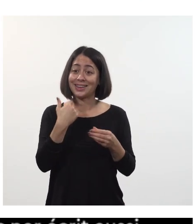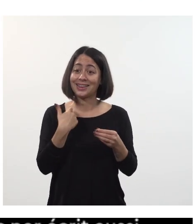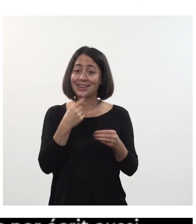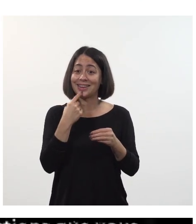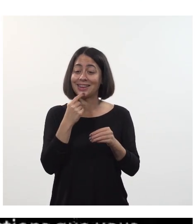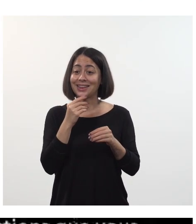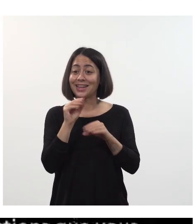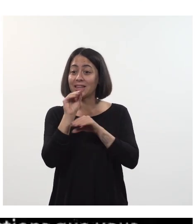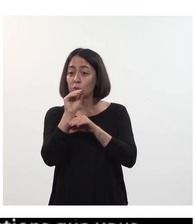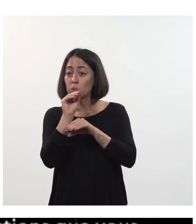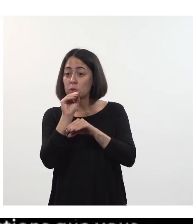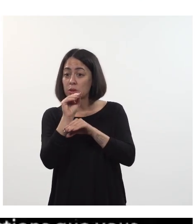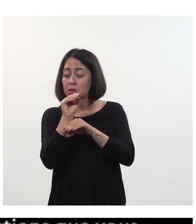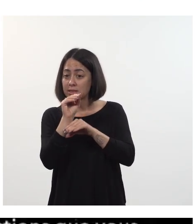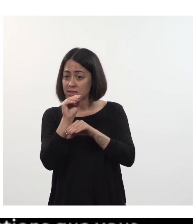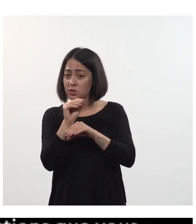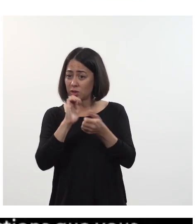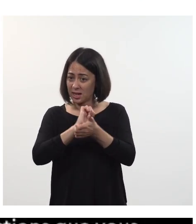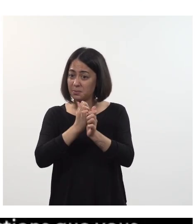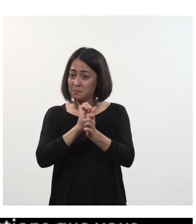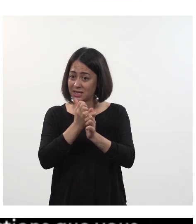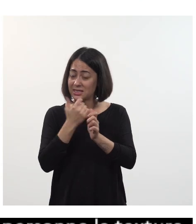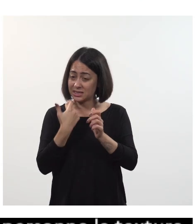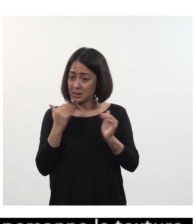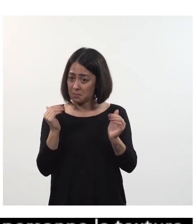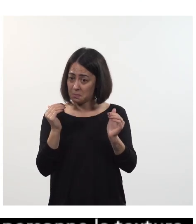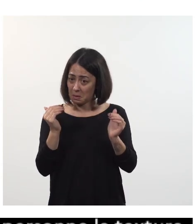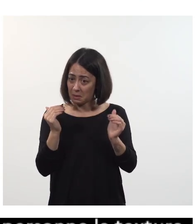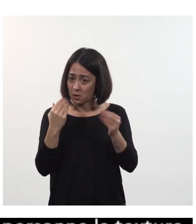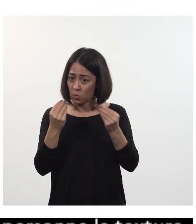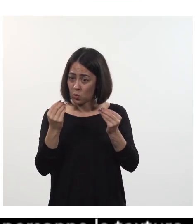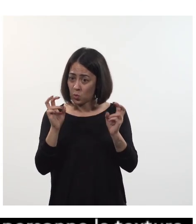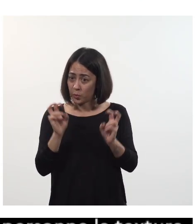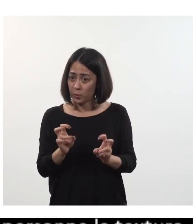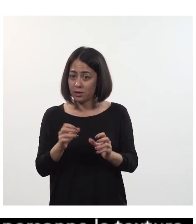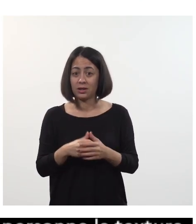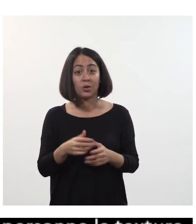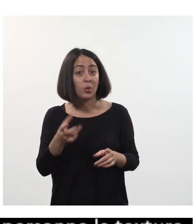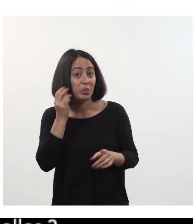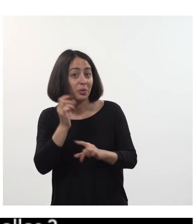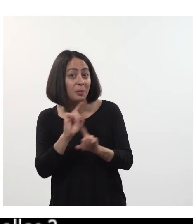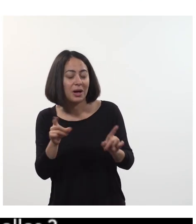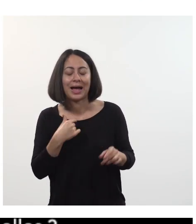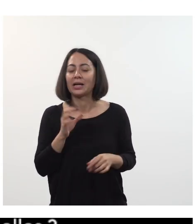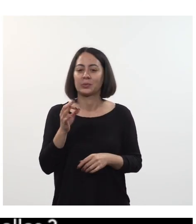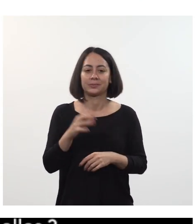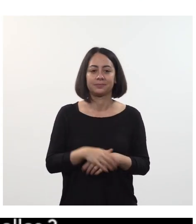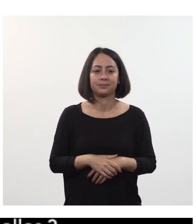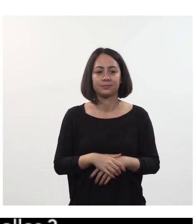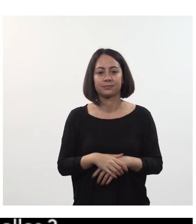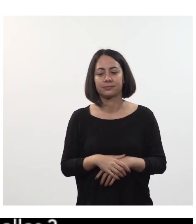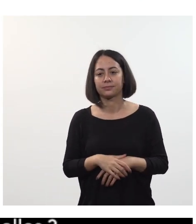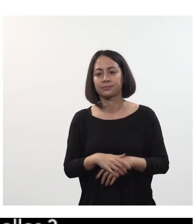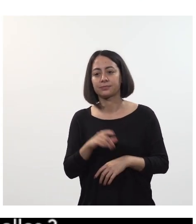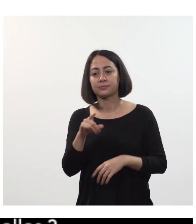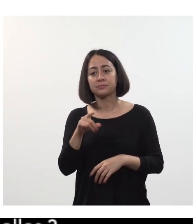On t'entend pas, Pierre. On ne vous entend pas, il faudra mettre le Oui, micro. tout à fait, c'est bon. Merci. Oui, non, non, la texture